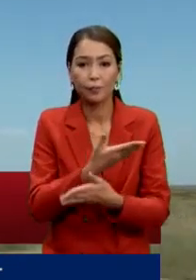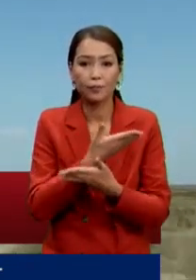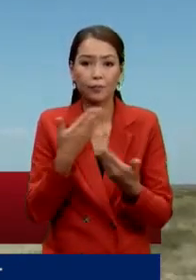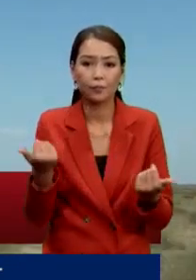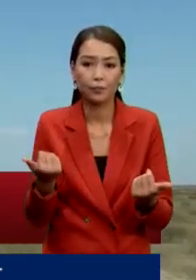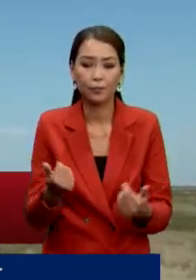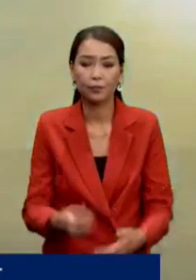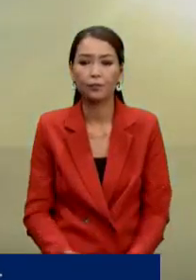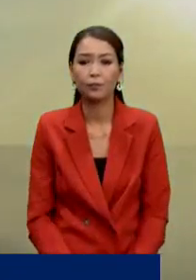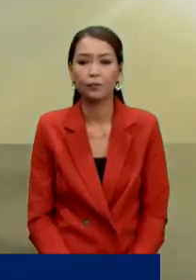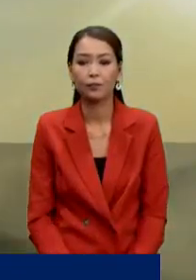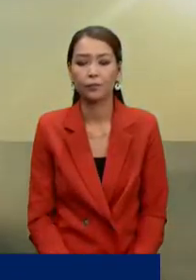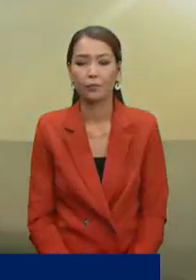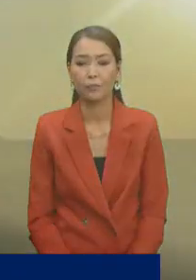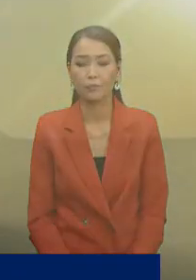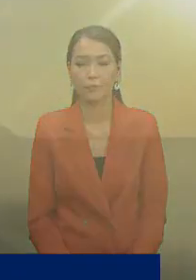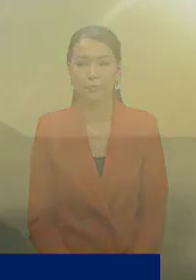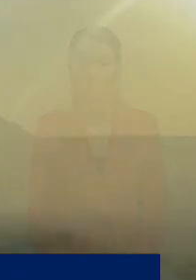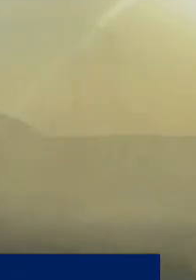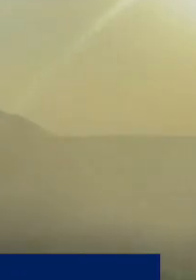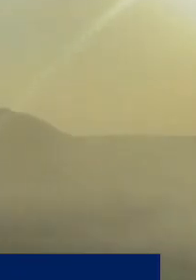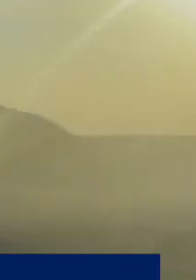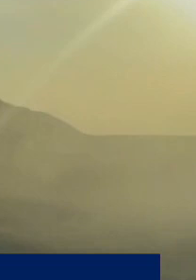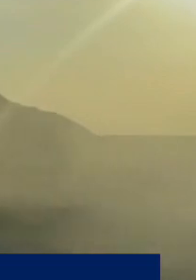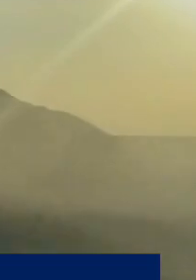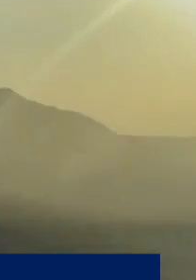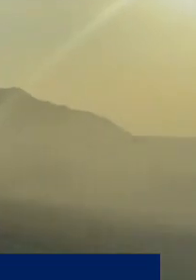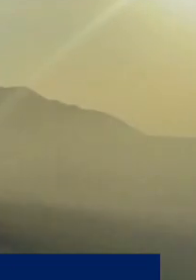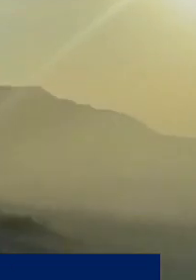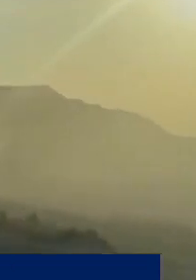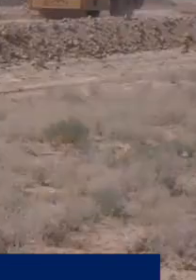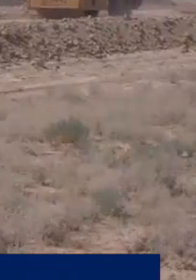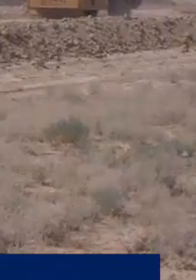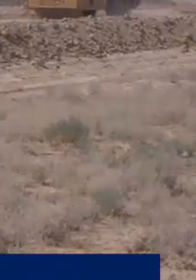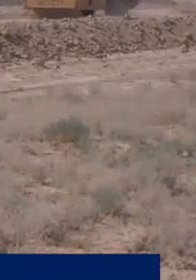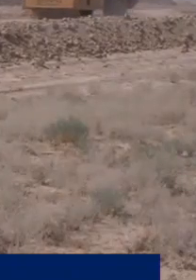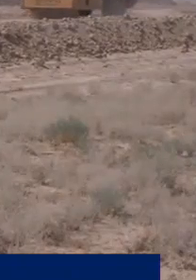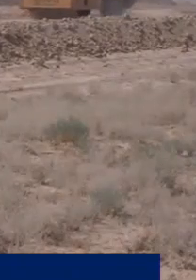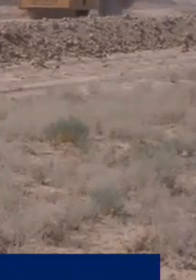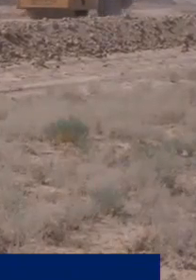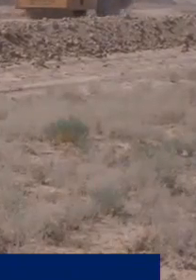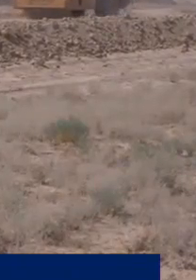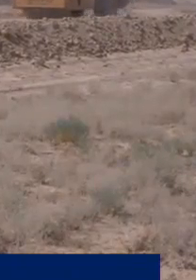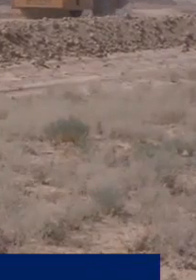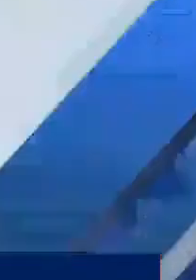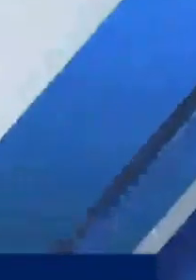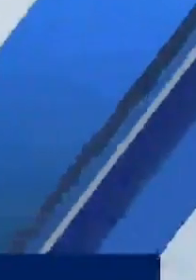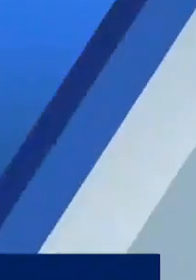отырғанына қынжылады. Тойгүл Нұржанқызы, Мұхаммед Шаткам, Атамекен Бизнес, Маңғыстау облысы.